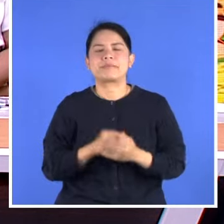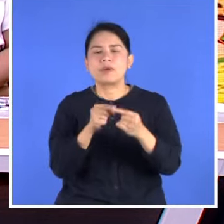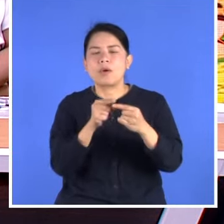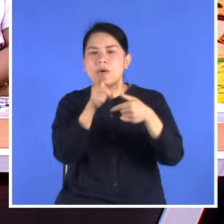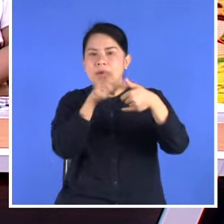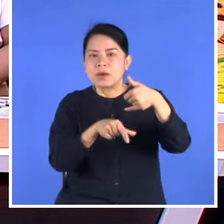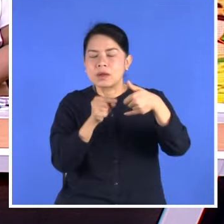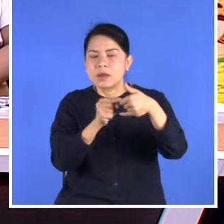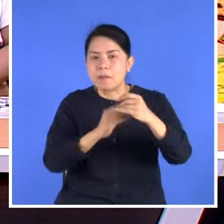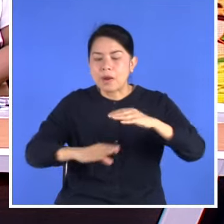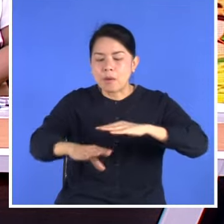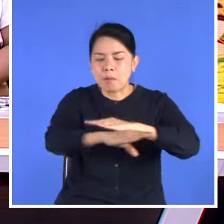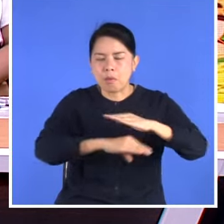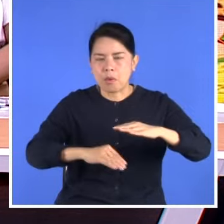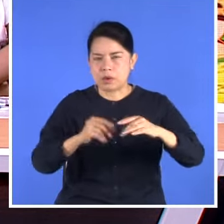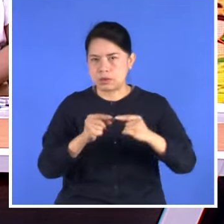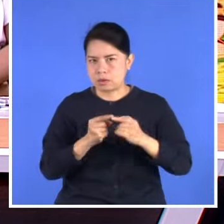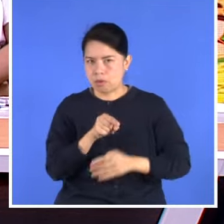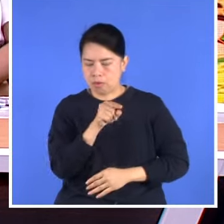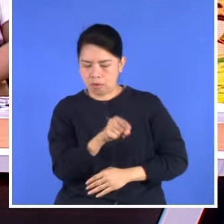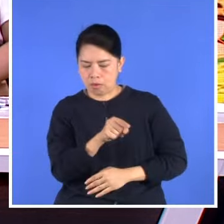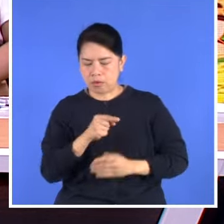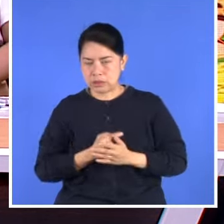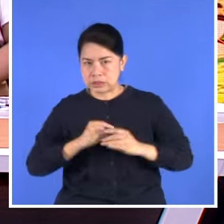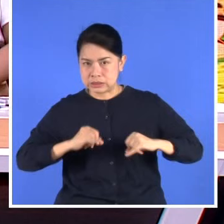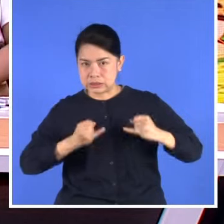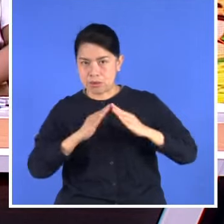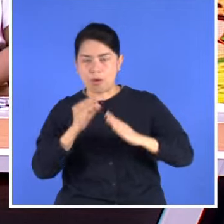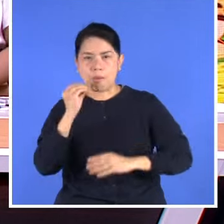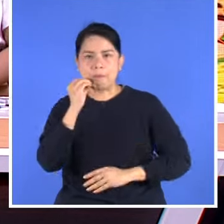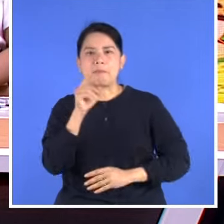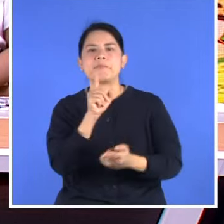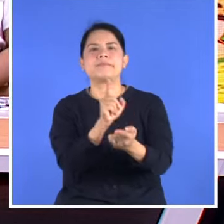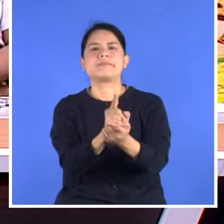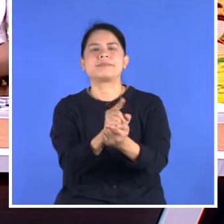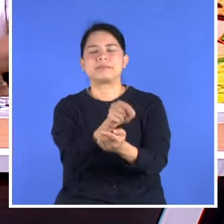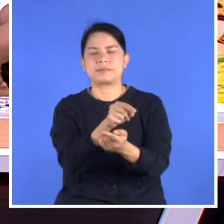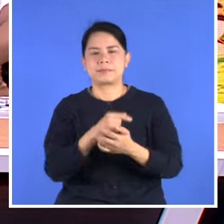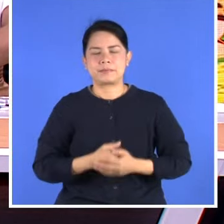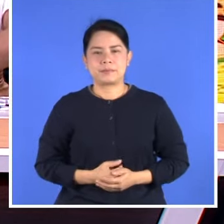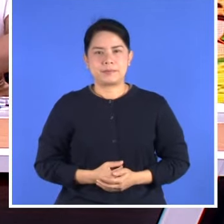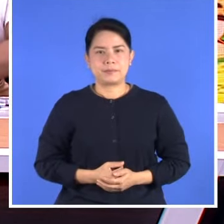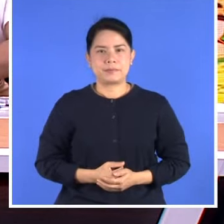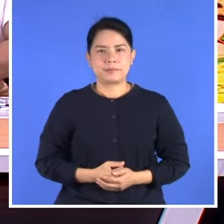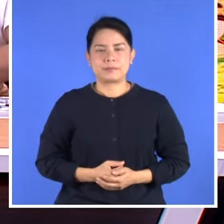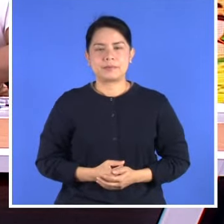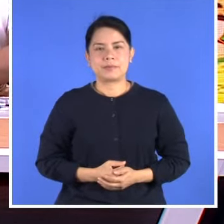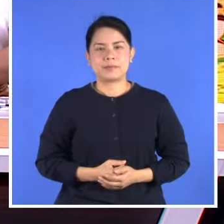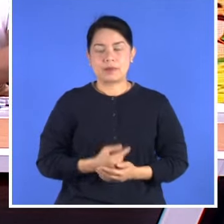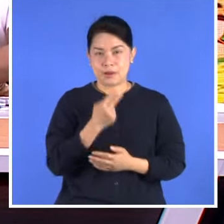านแต่สุดท้ายเจ้าของตื่นมาเห็นพอดีครับ เต็มเต ็มแบบนี้ใช้ไม่ได้นะใช้การไม่ได้แต่ว่ามีภ